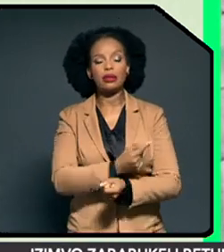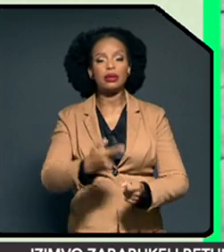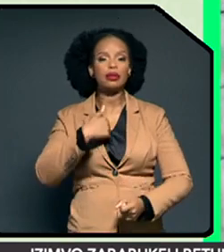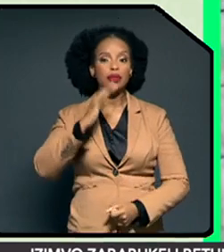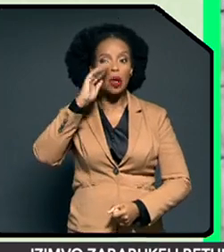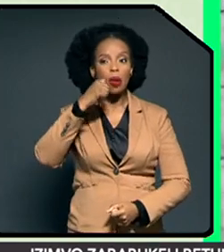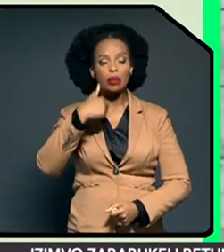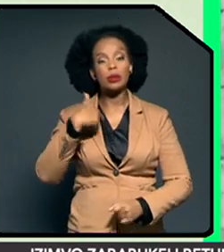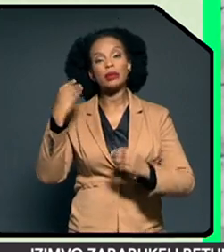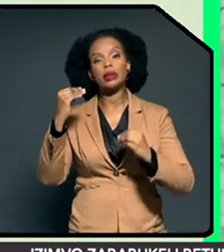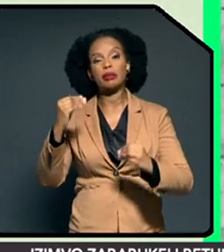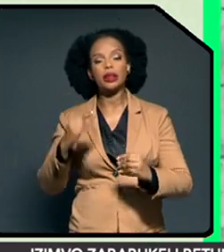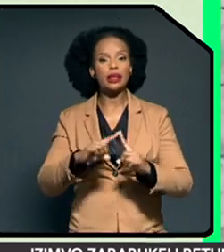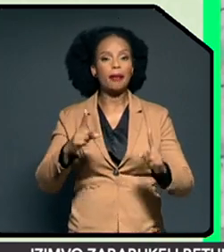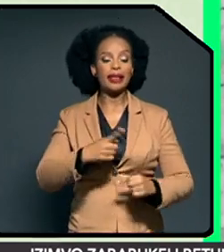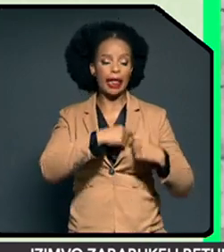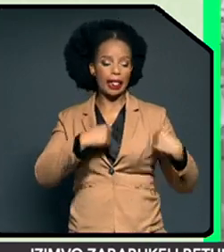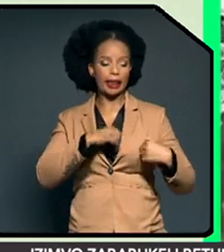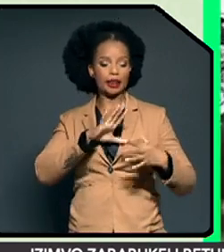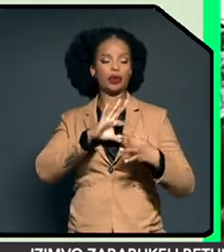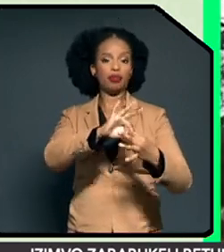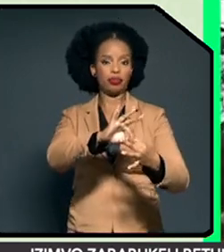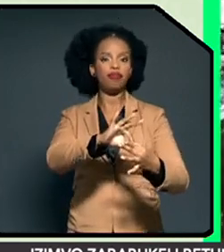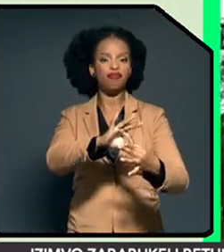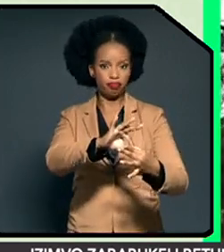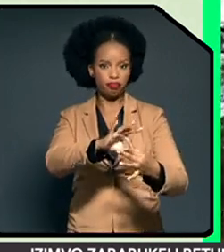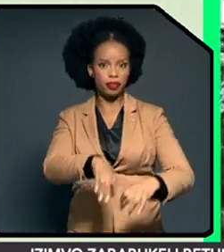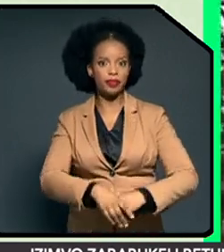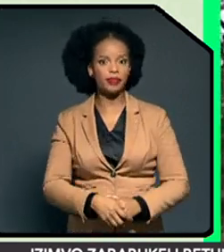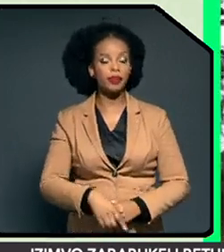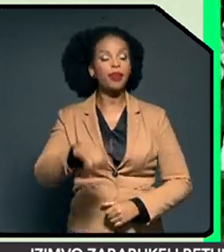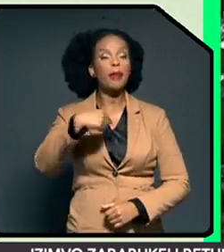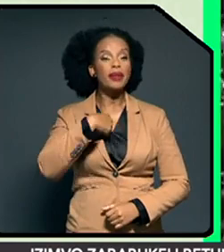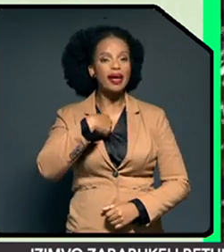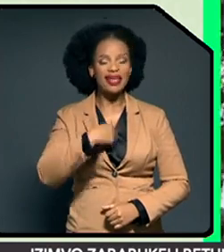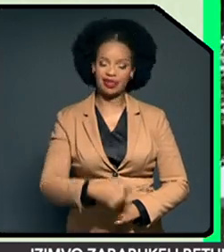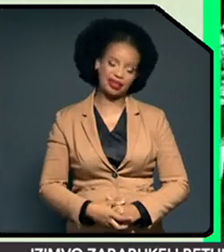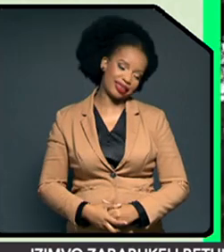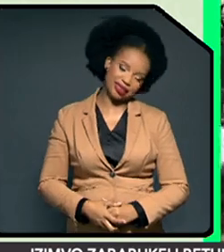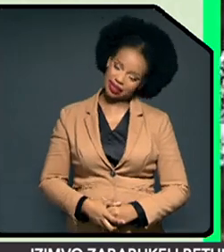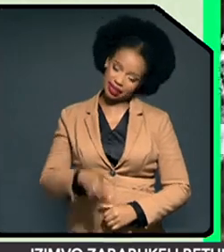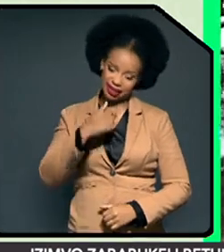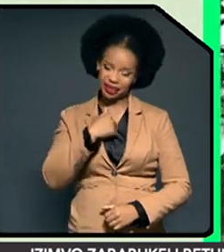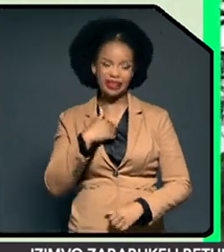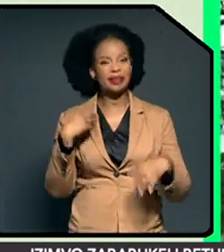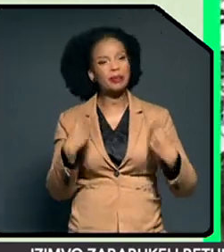ngokwentliziyo ndiyinxalenye yolu qhankqalazo lwangomso. Mna msasi, ndixakeke kakhulu mani for